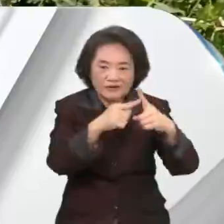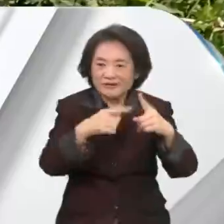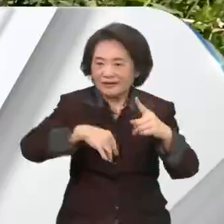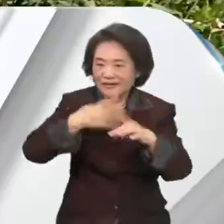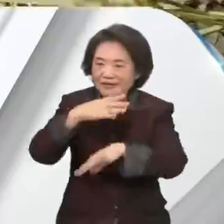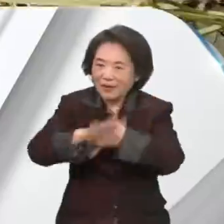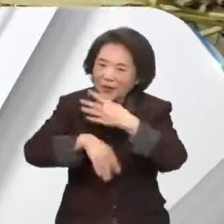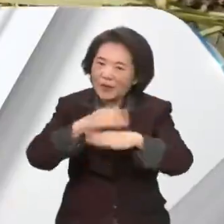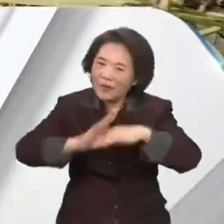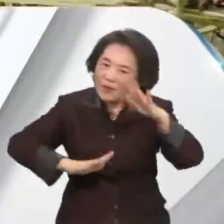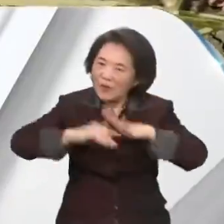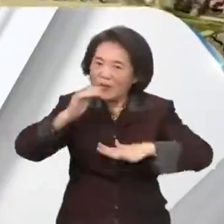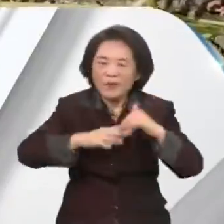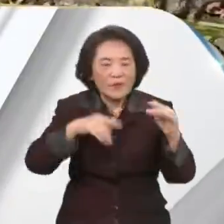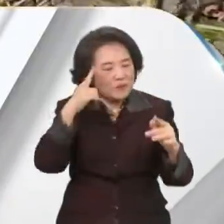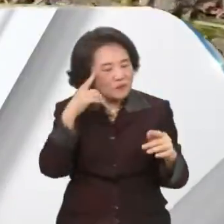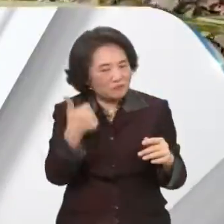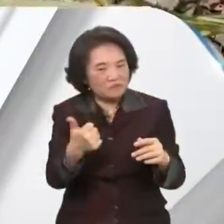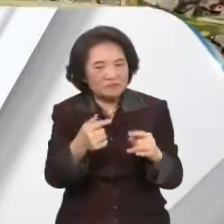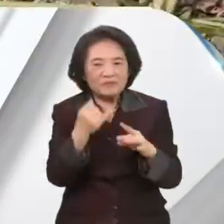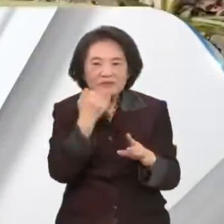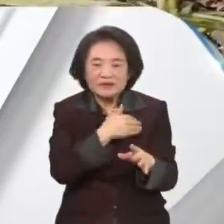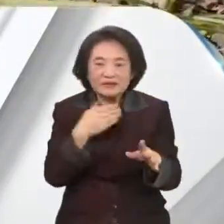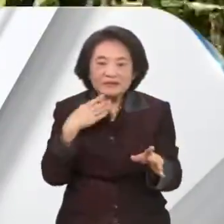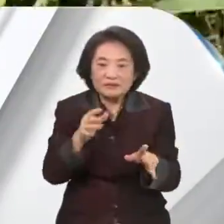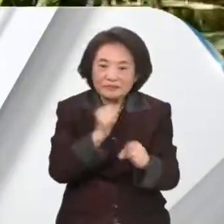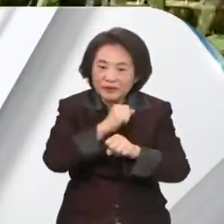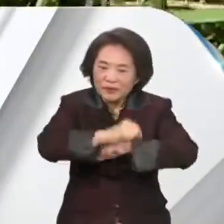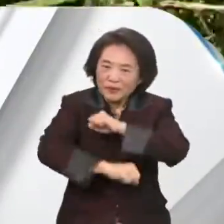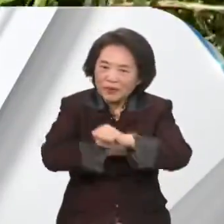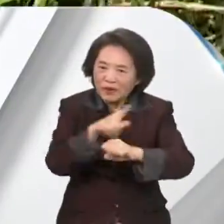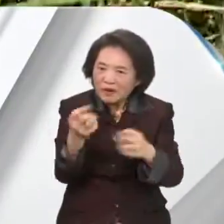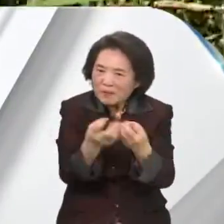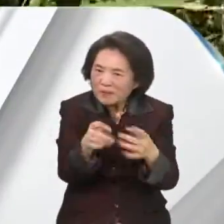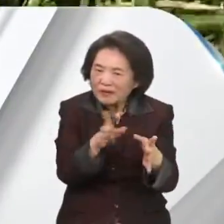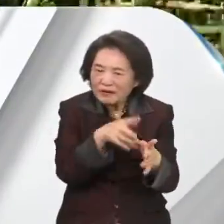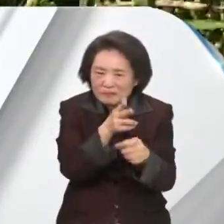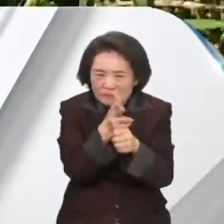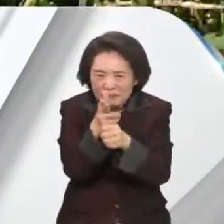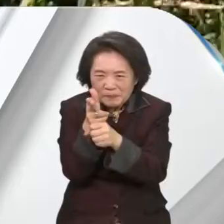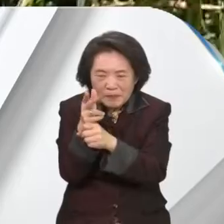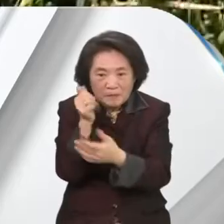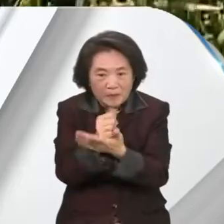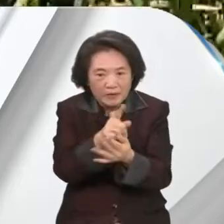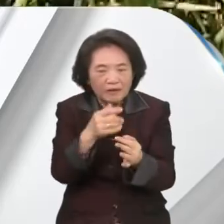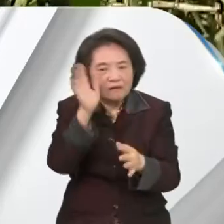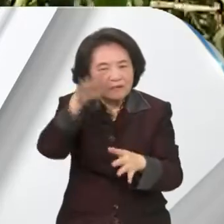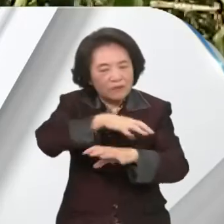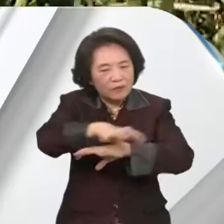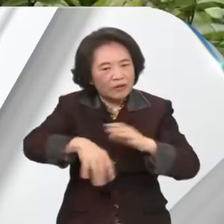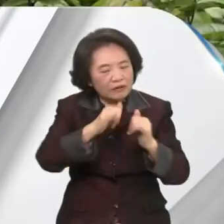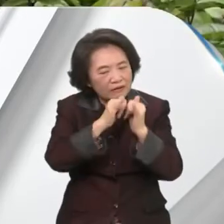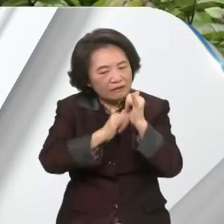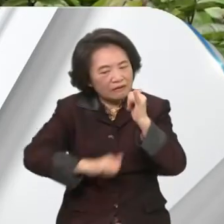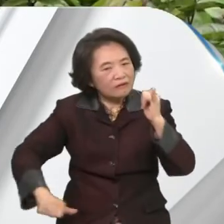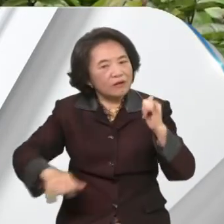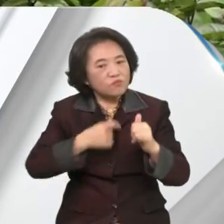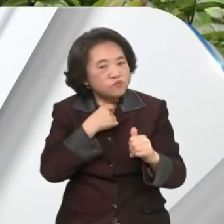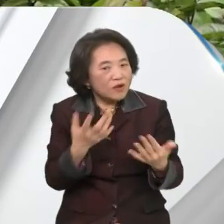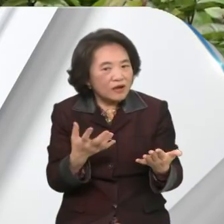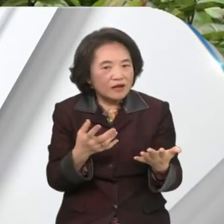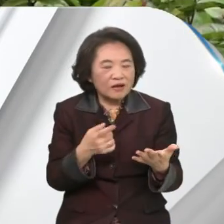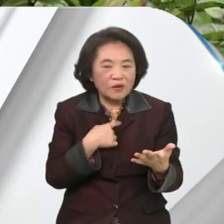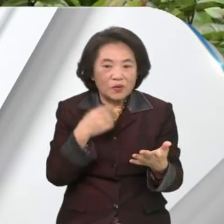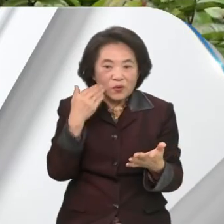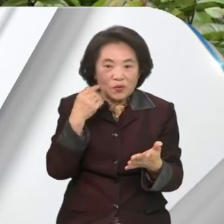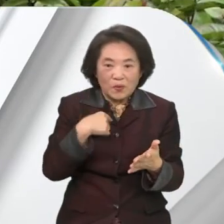然、和谐共生，所以可能也是在透过一百个事件，好好思考环境运修。 我们可以